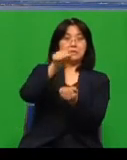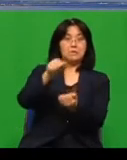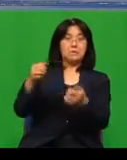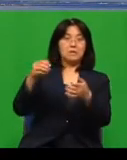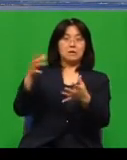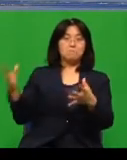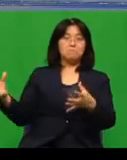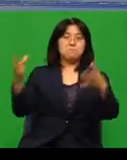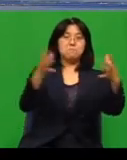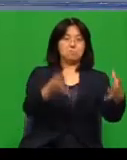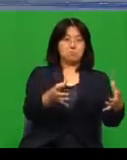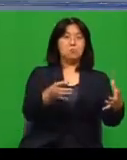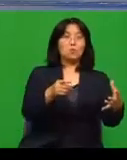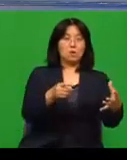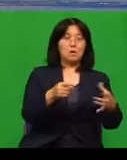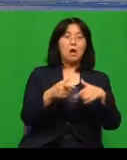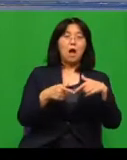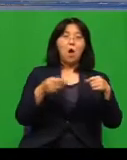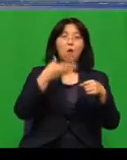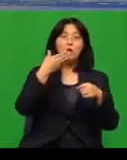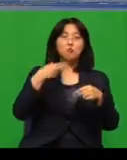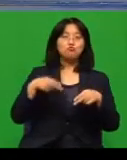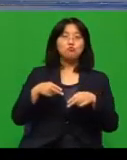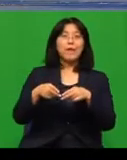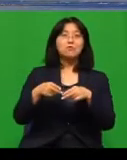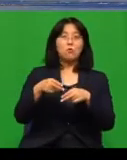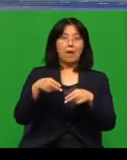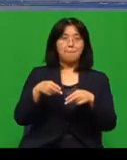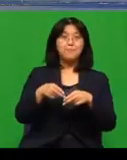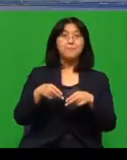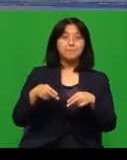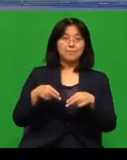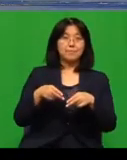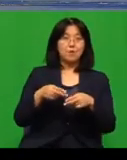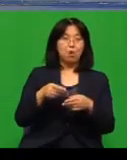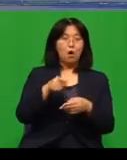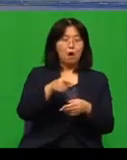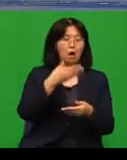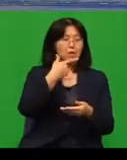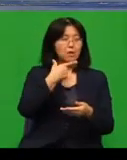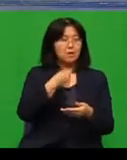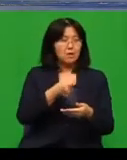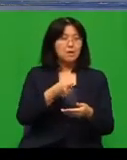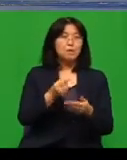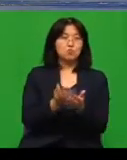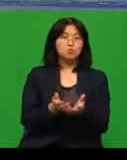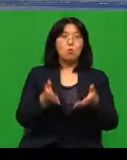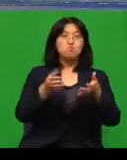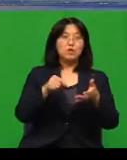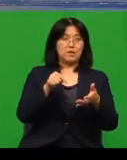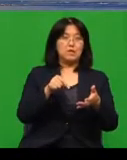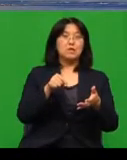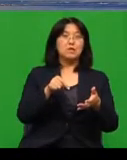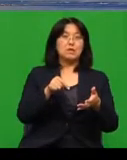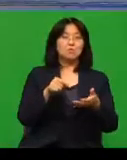り、それから和食レストランでもちょっと食べてみたくなるような祭り丼とか